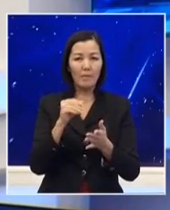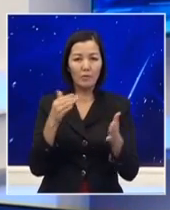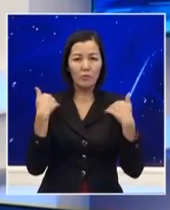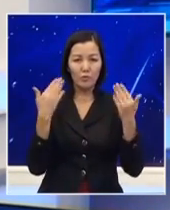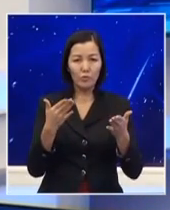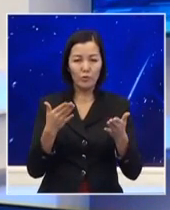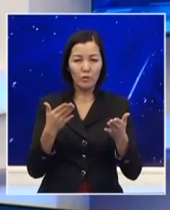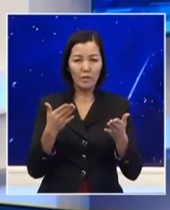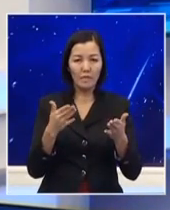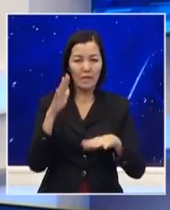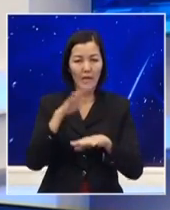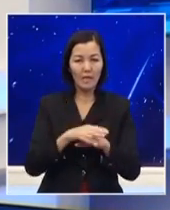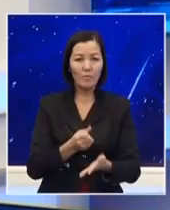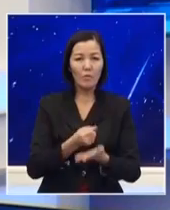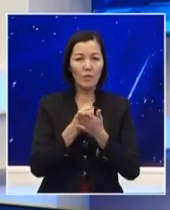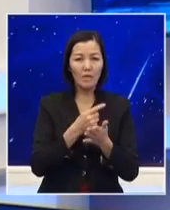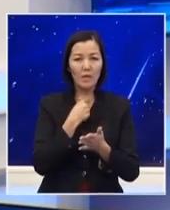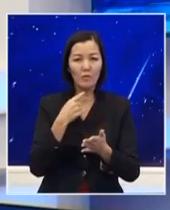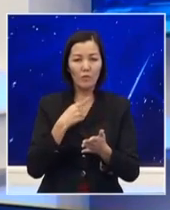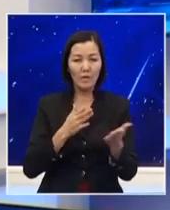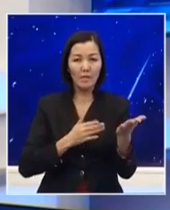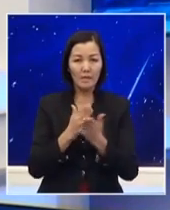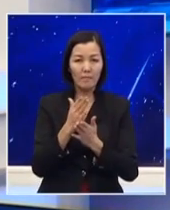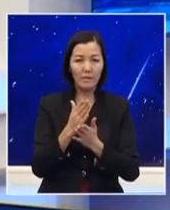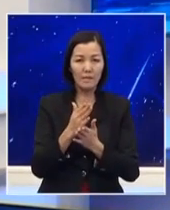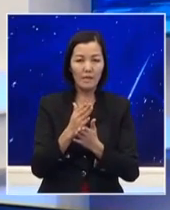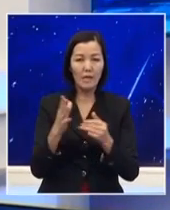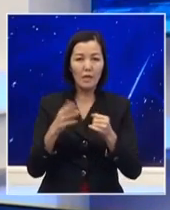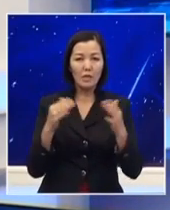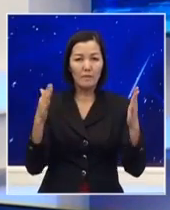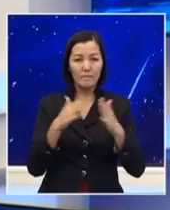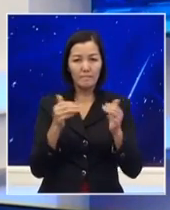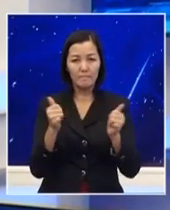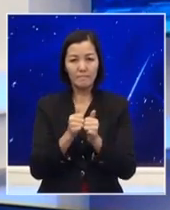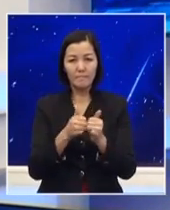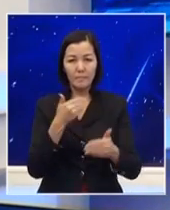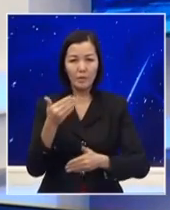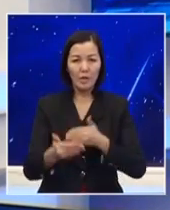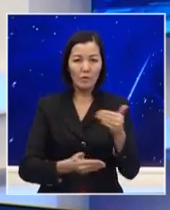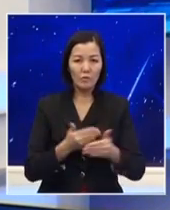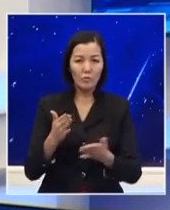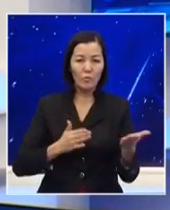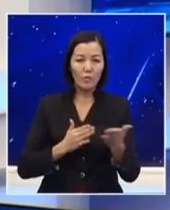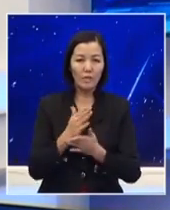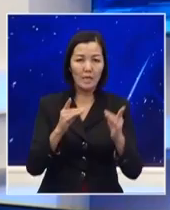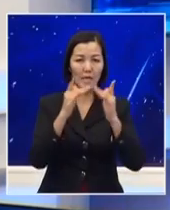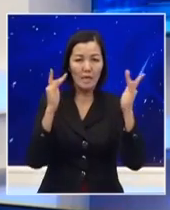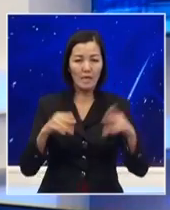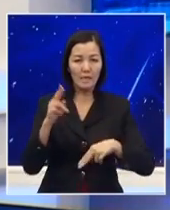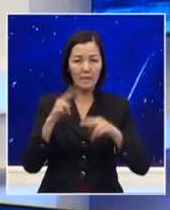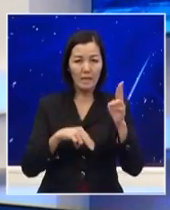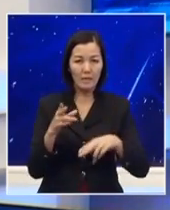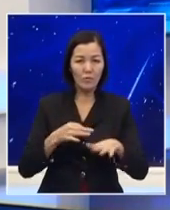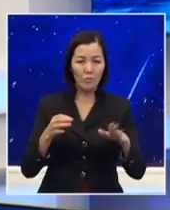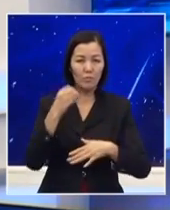тастады. Әкім қолдады. Алтайлорғанның кіре берісі коттеджді қалашық маңында жаяу жүргіншілер өткелі салынады. Облыс орталығы